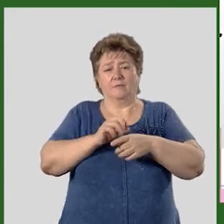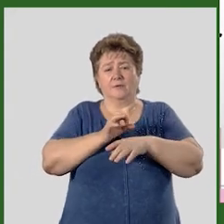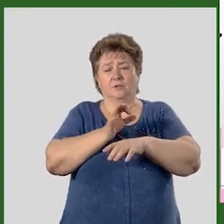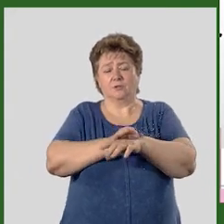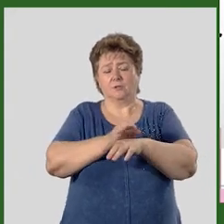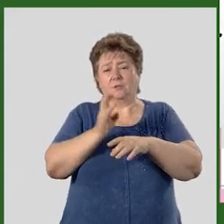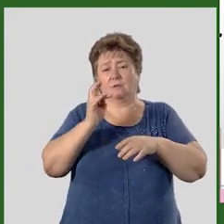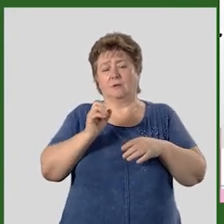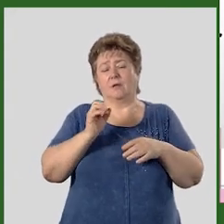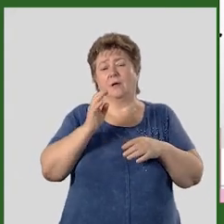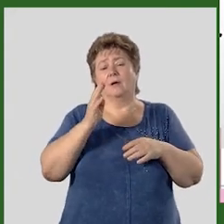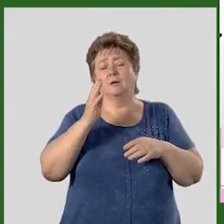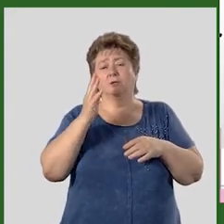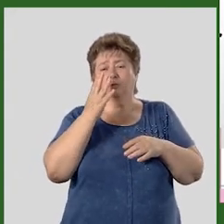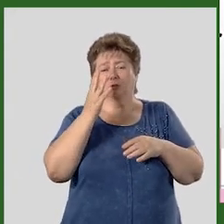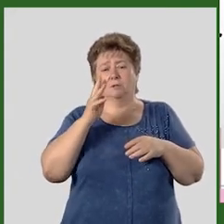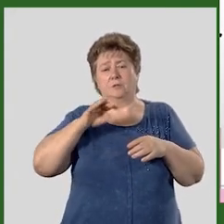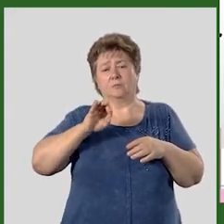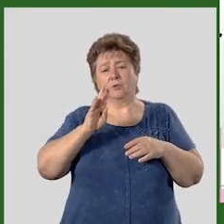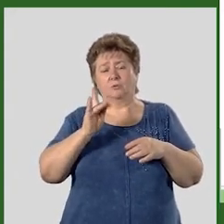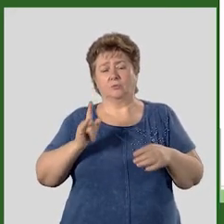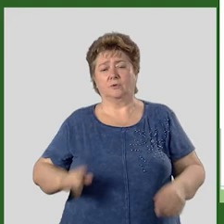часы на 4 минуты.